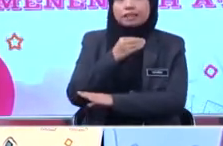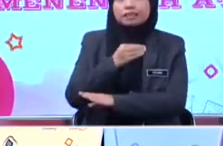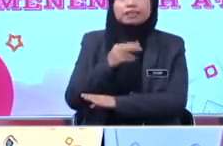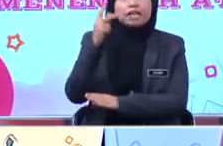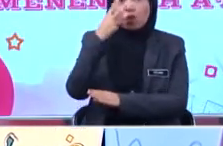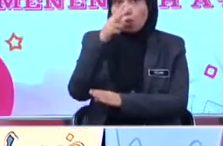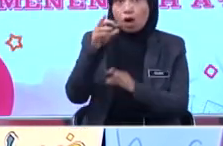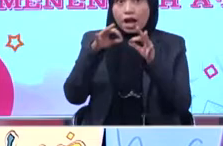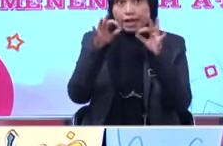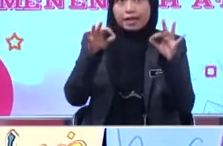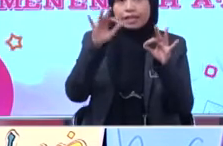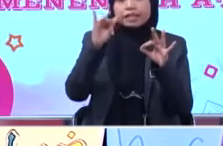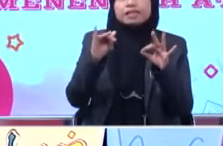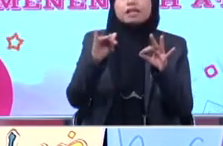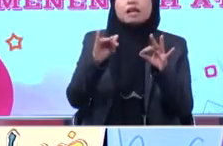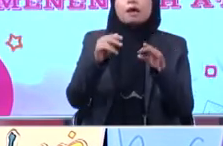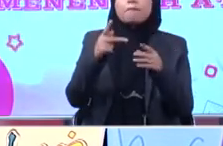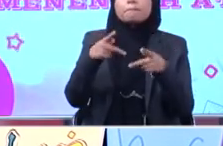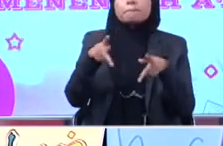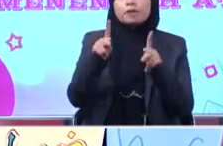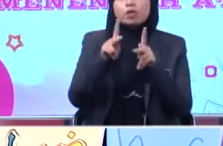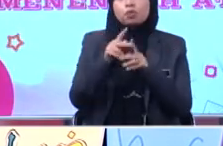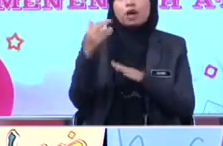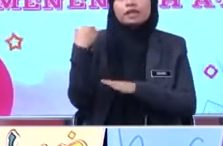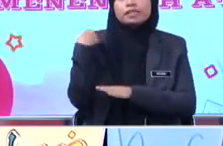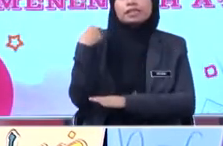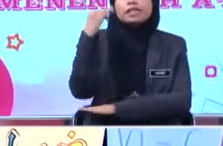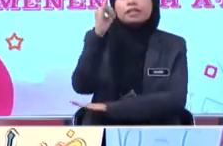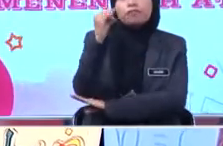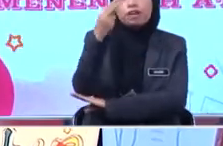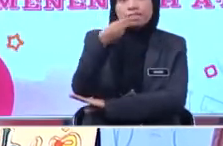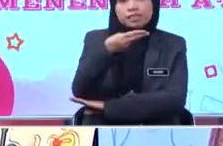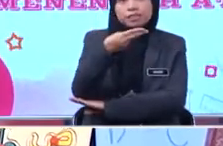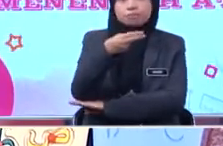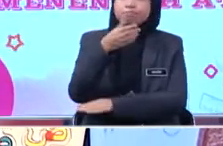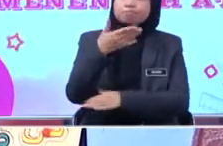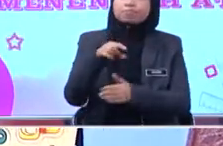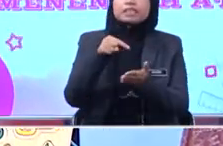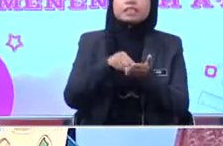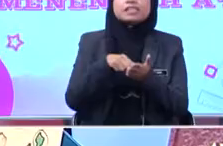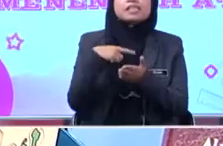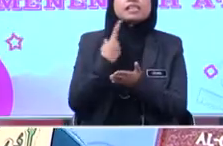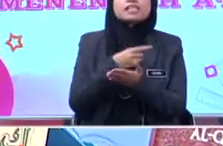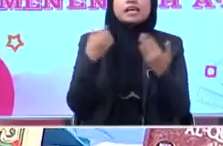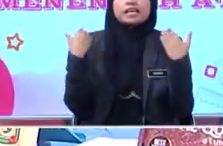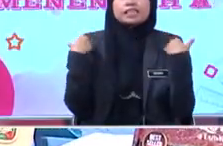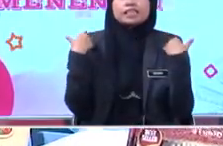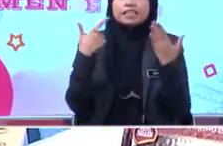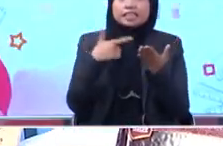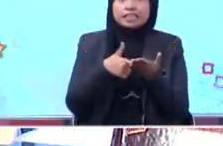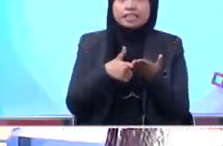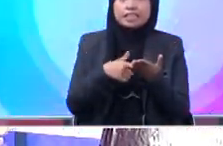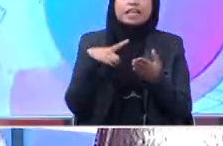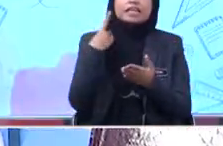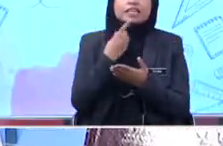Jelaskan murid-murid jadi kita ada banyak lagi tidak dilakukan bersama dengan Ustaz kita nabrak sekejap